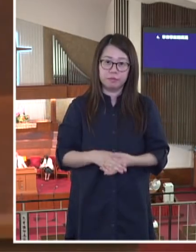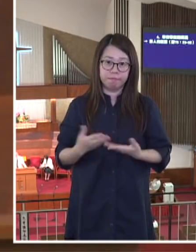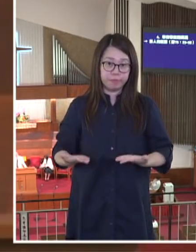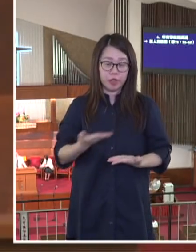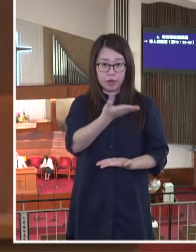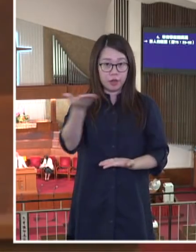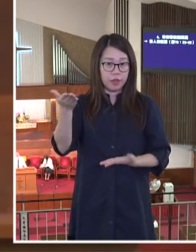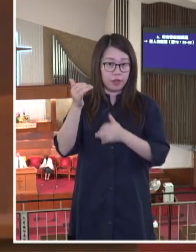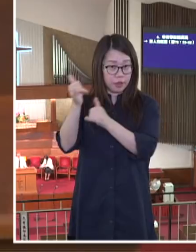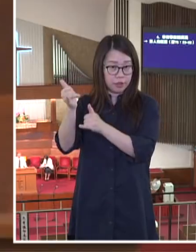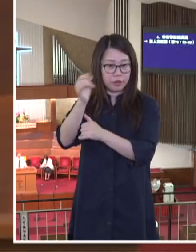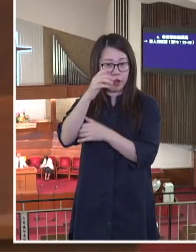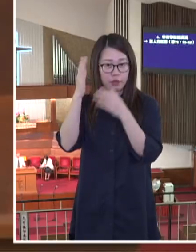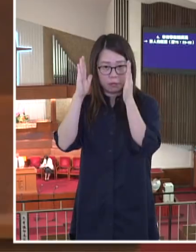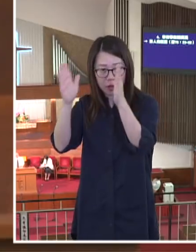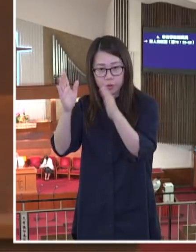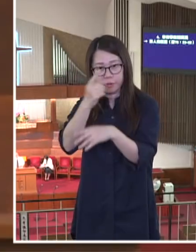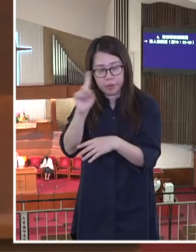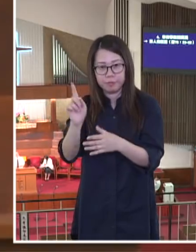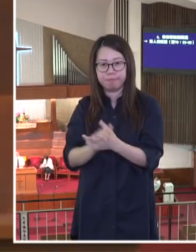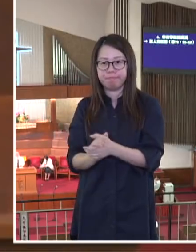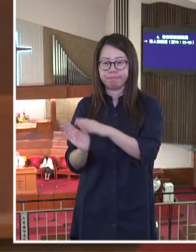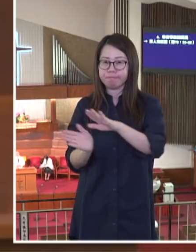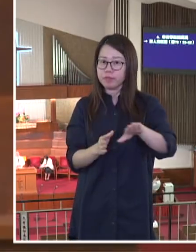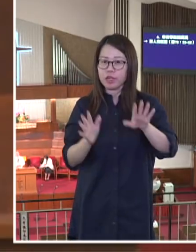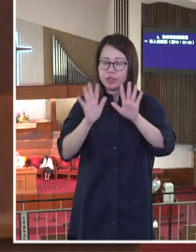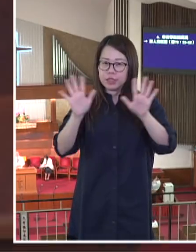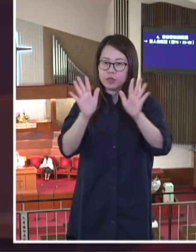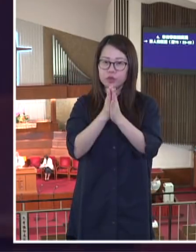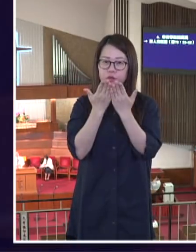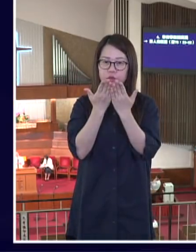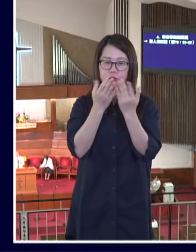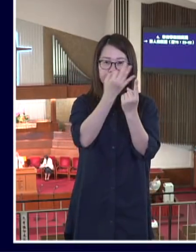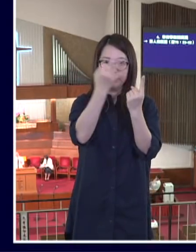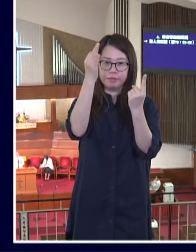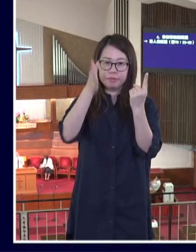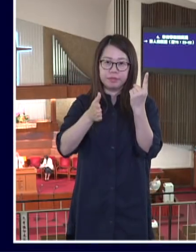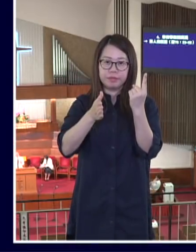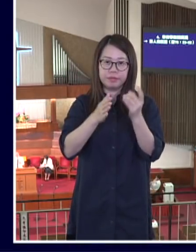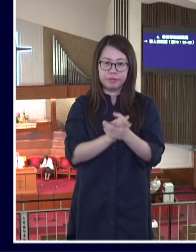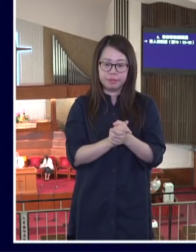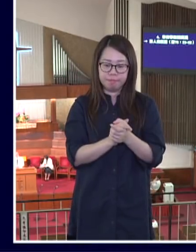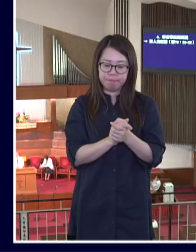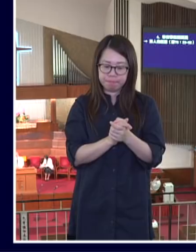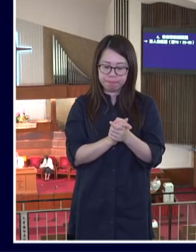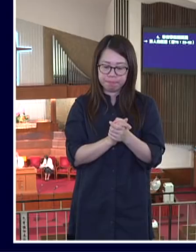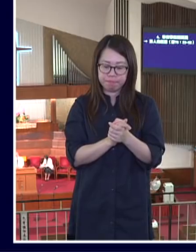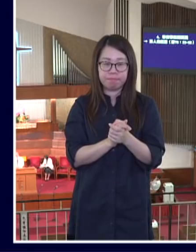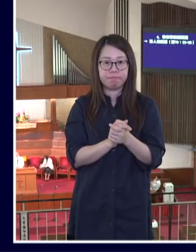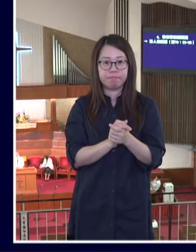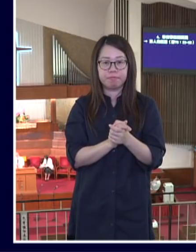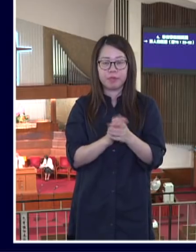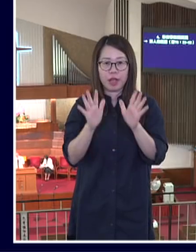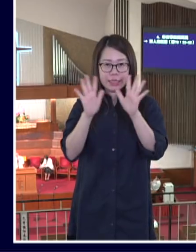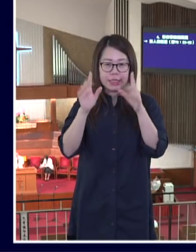在诗篇73篇诗人的经历，好想即系藉着诗人佢自己